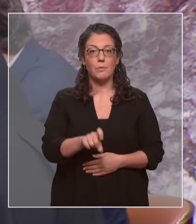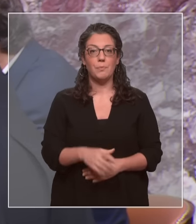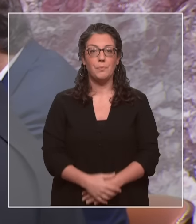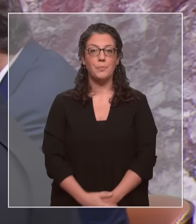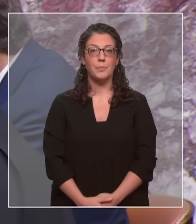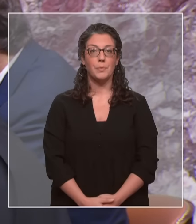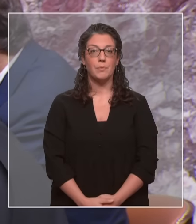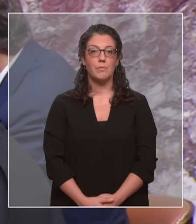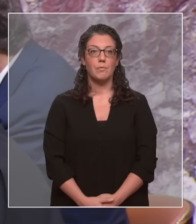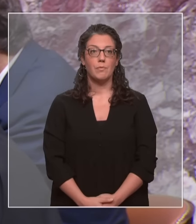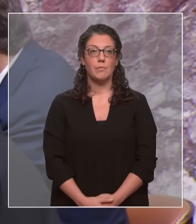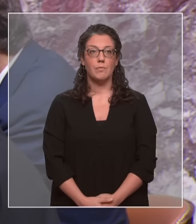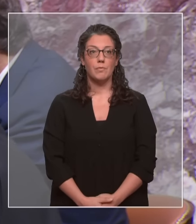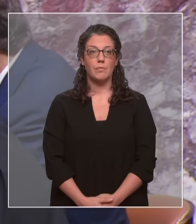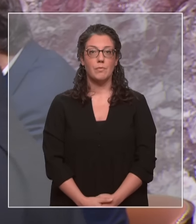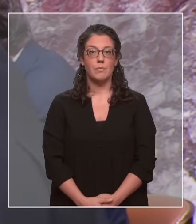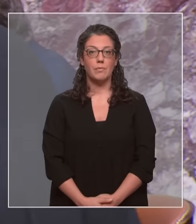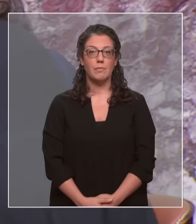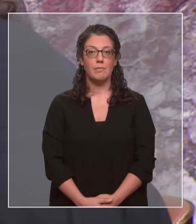le groupe GDR.